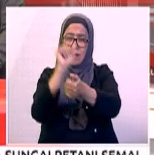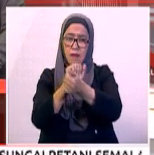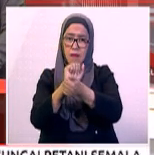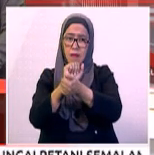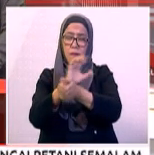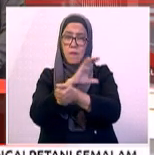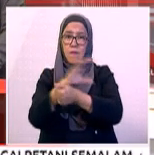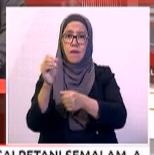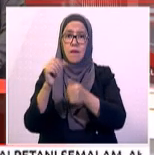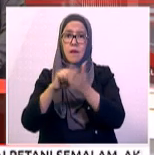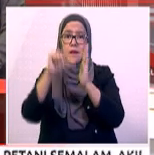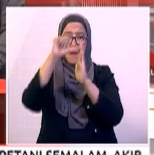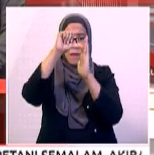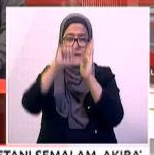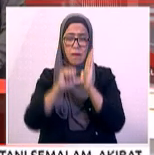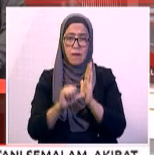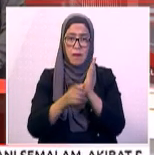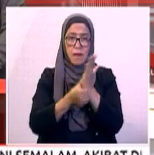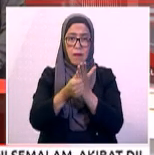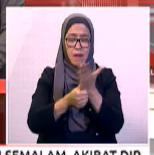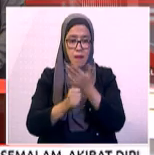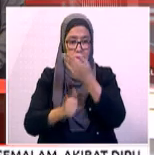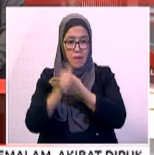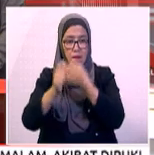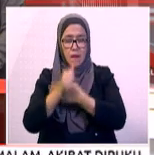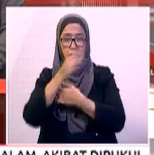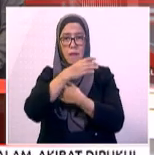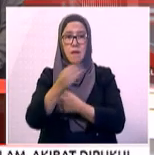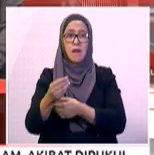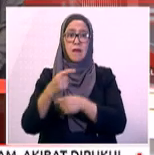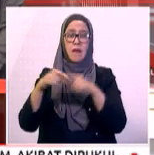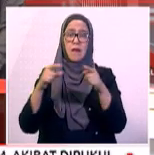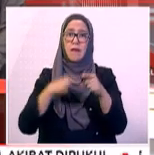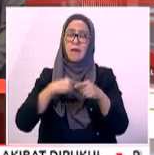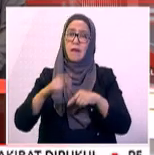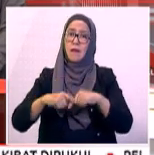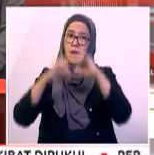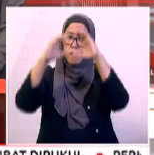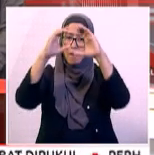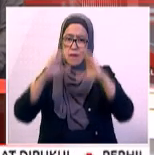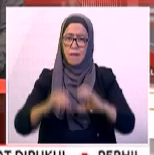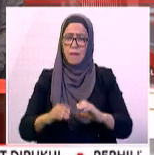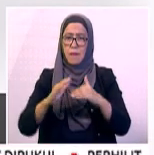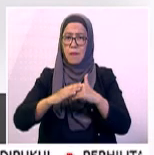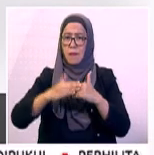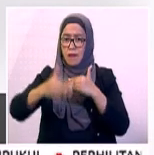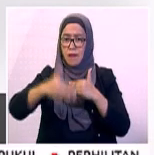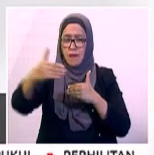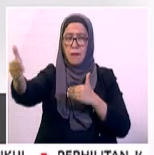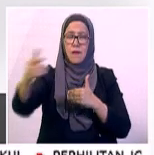Dadah Berbahaya 1985, langkah-langkah pencegahan khas. Selain itu, polis turut merampas